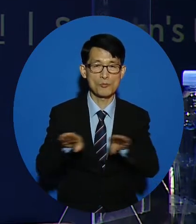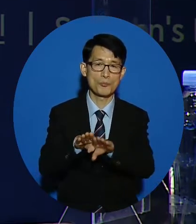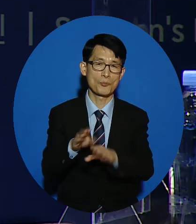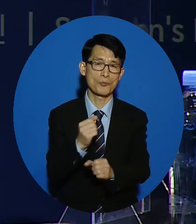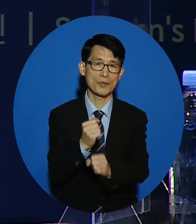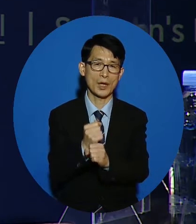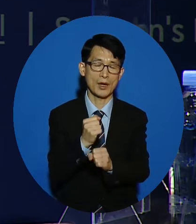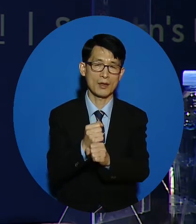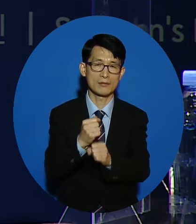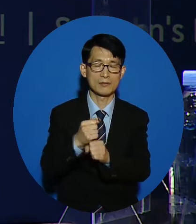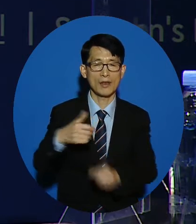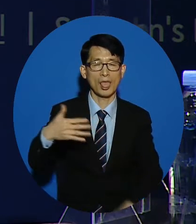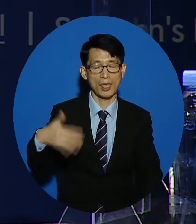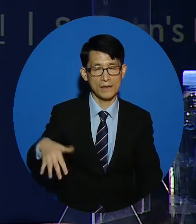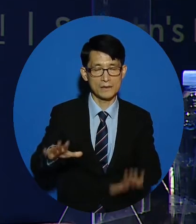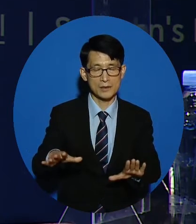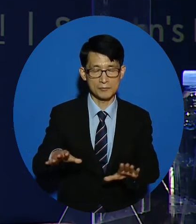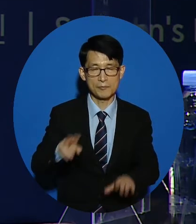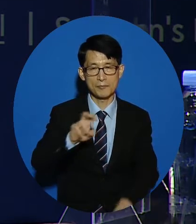하시더라고요. 그렇다면은